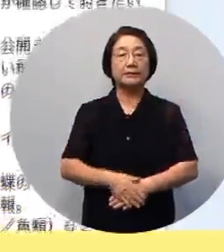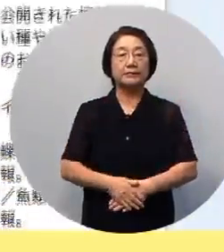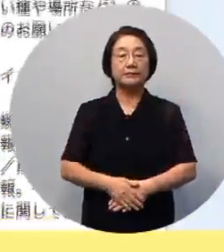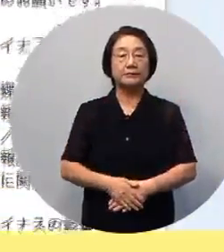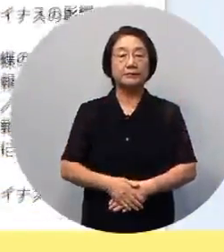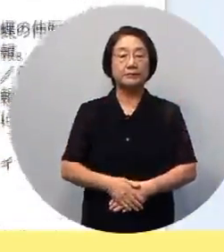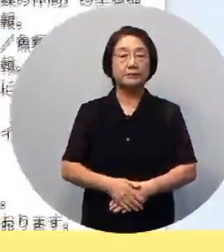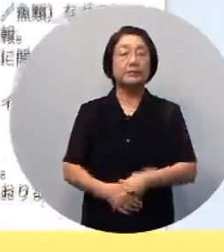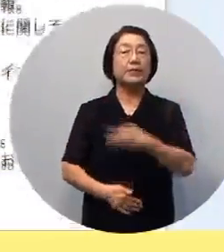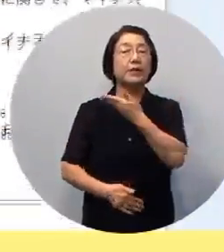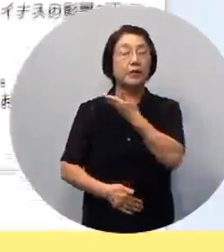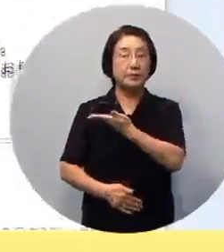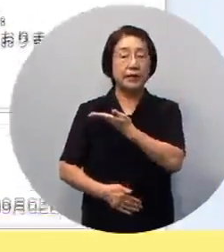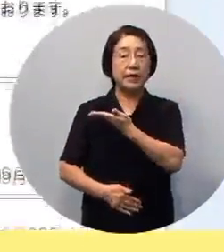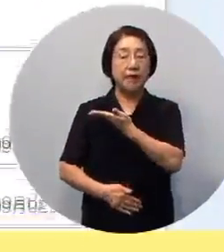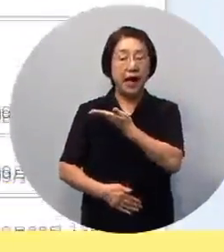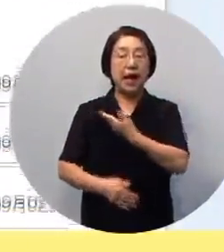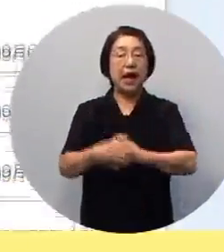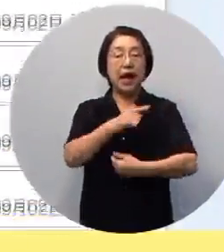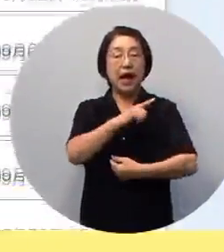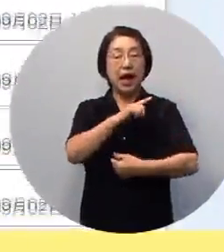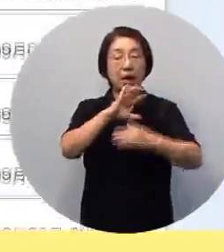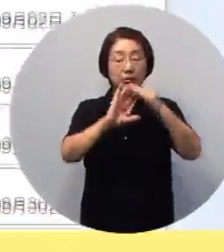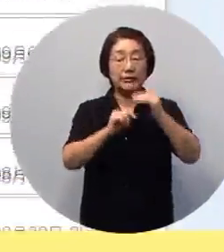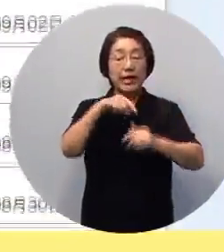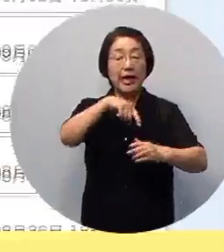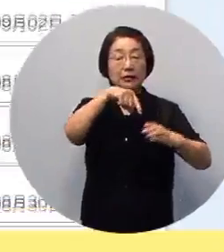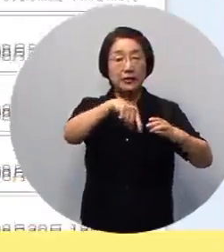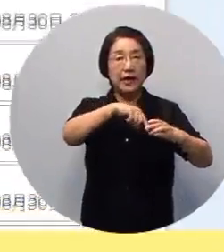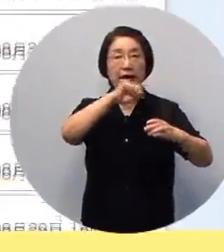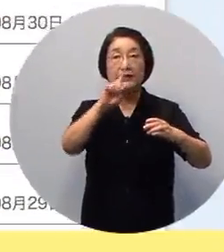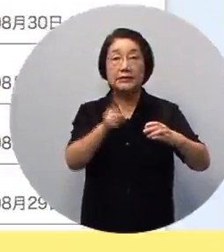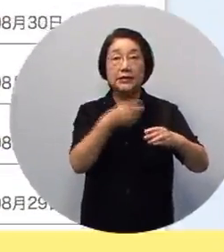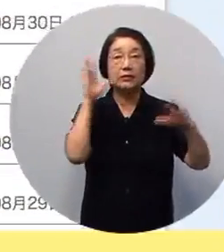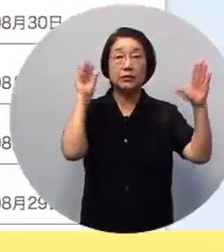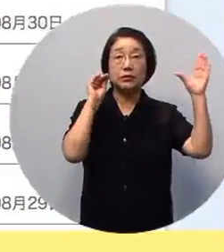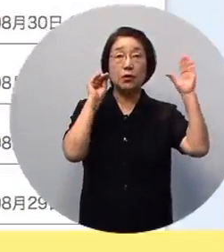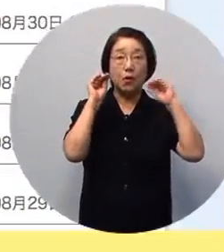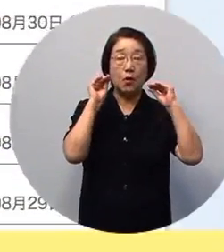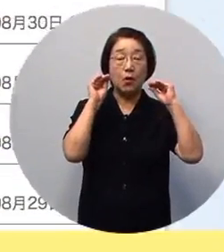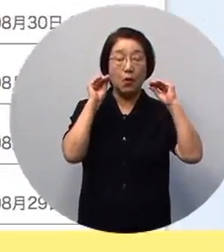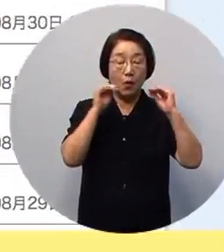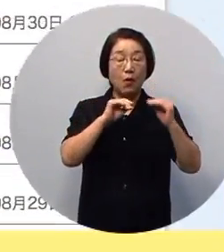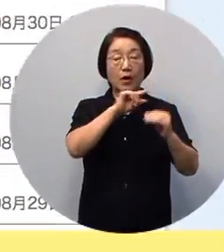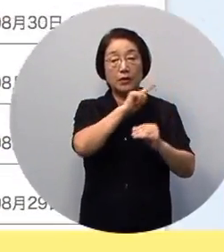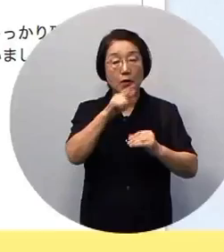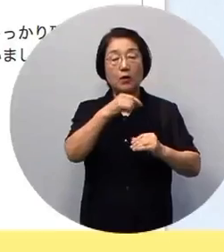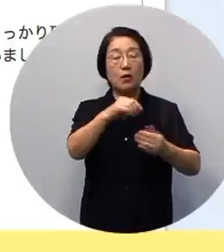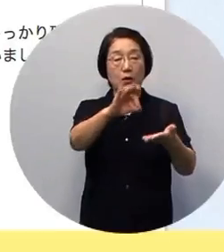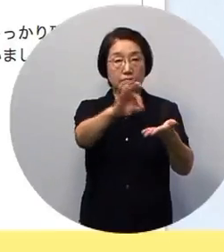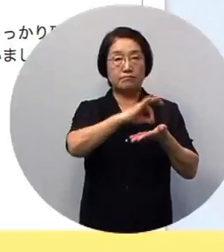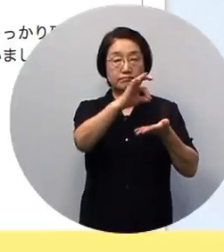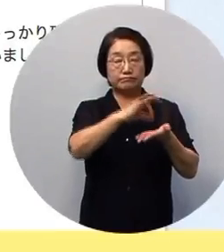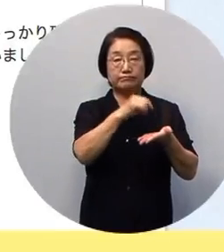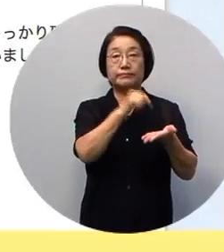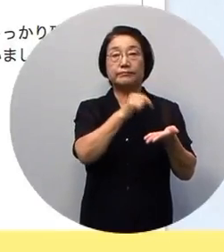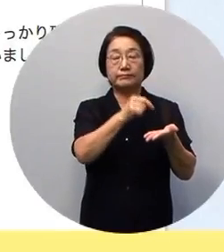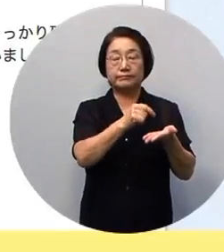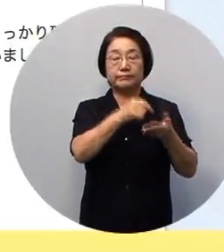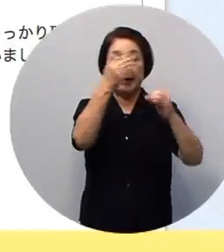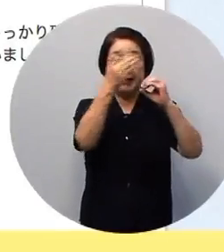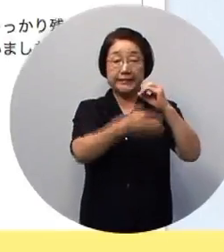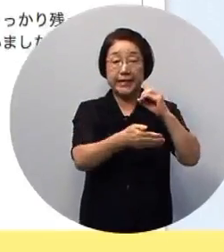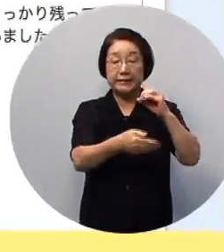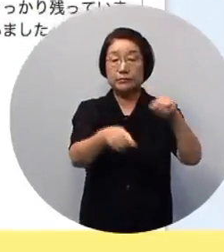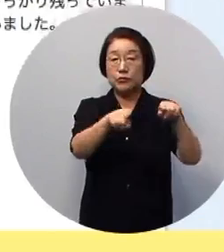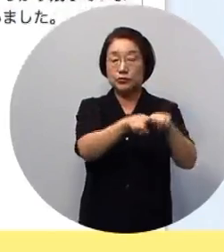の中のいろいろな自然の情報をですね、参加者の方たちが、はい、投稿してくださっていまして、このようにですね、写真付きで